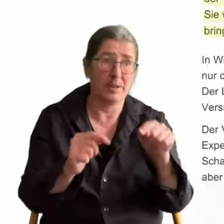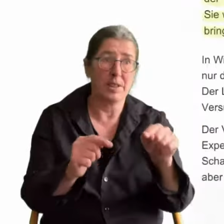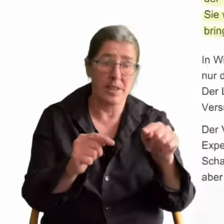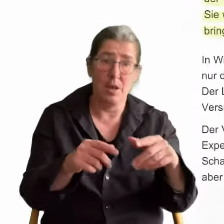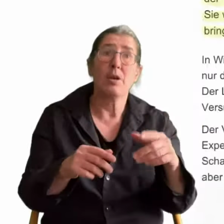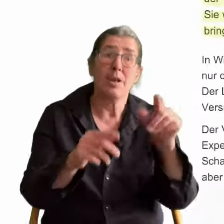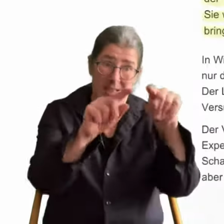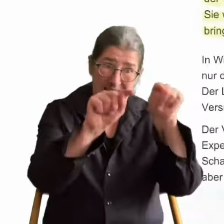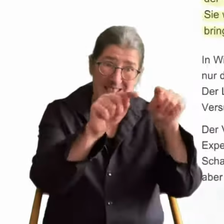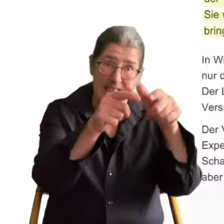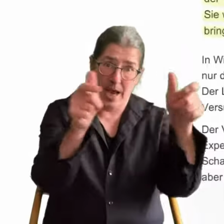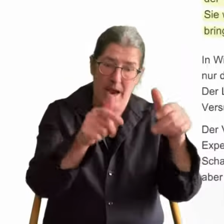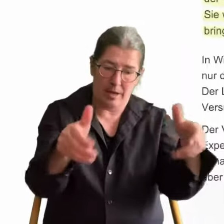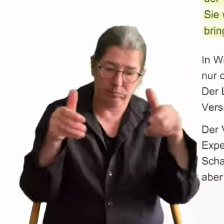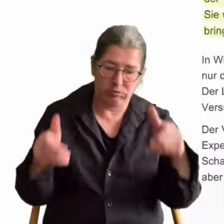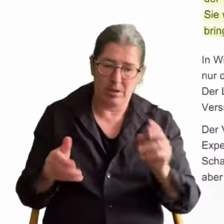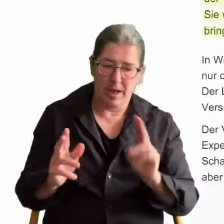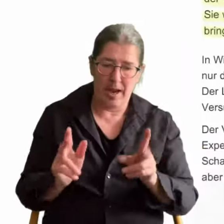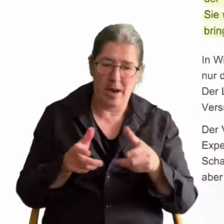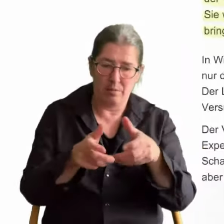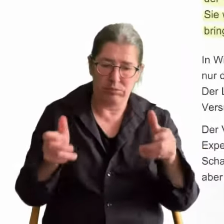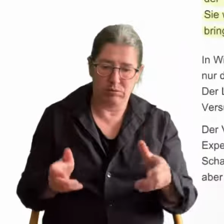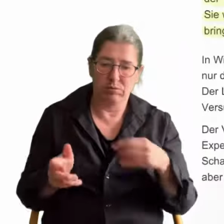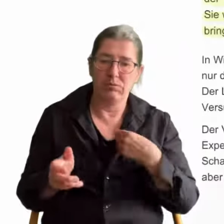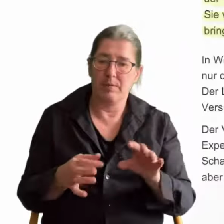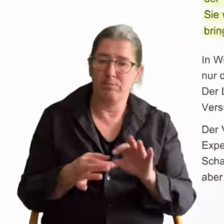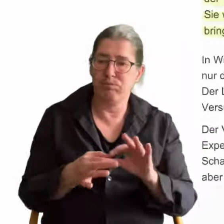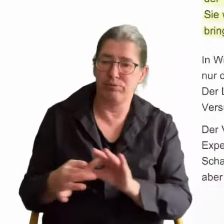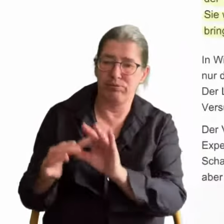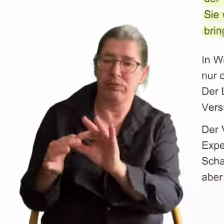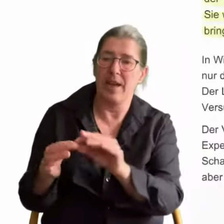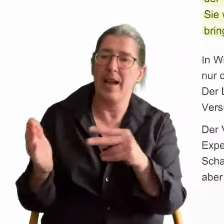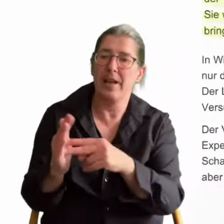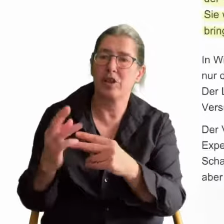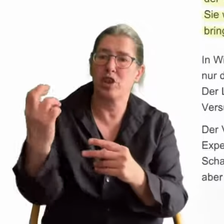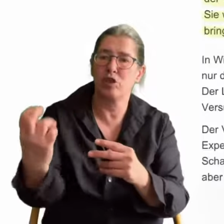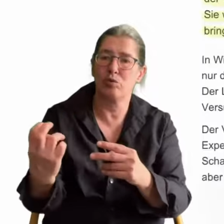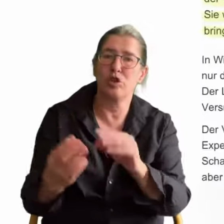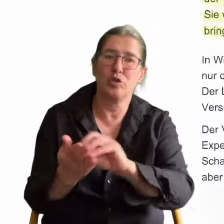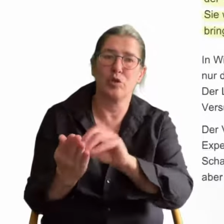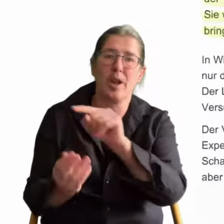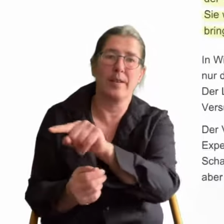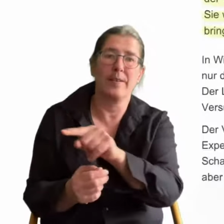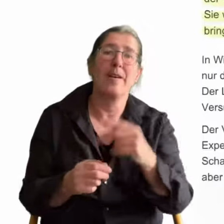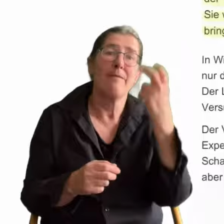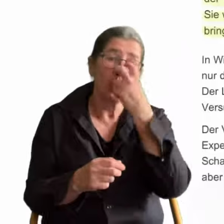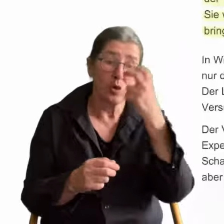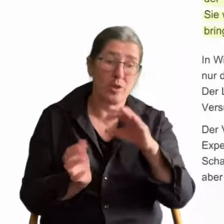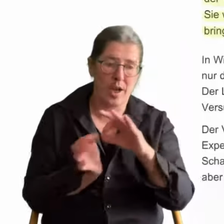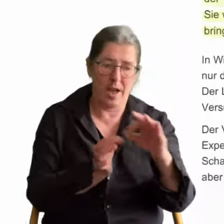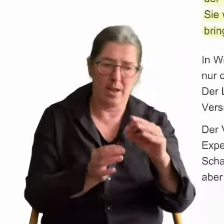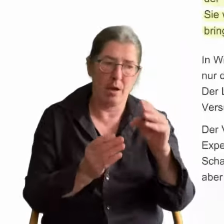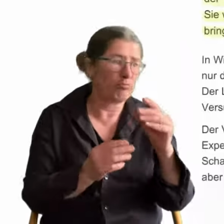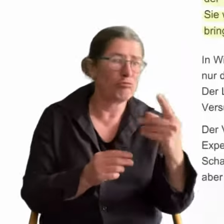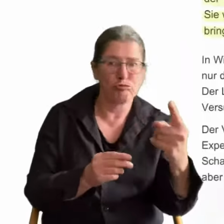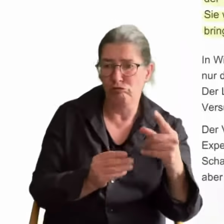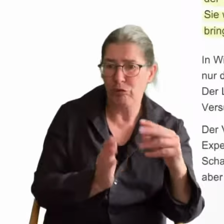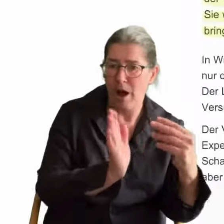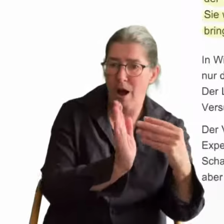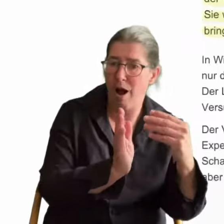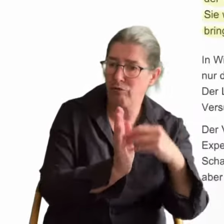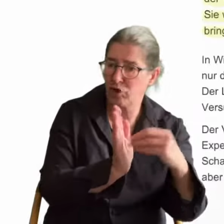vor sich stehen und das war verbunden mit dem elektrischen stuhl des schülers und der versuchsleiter schrieb auf und